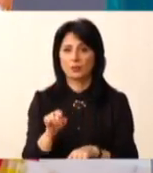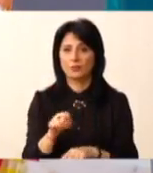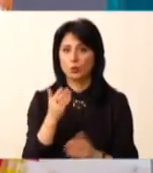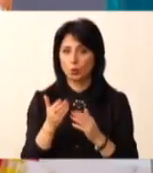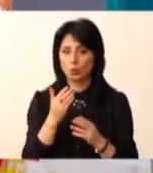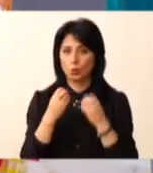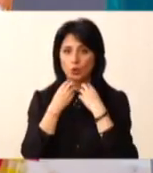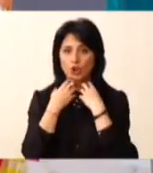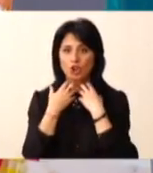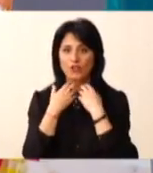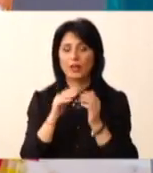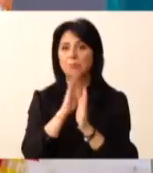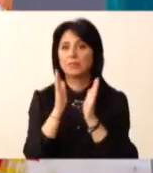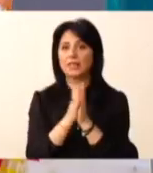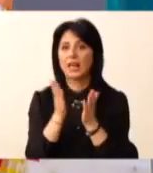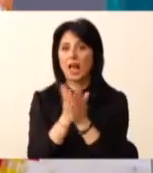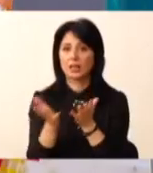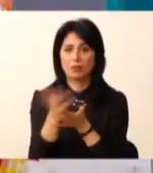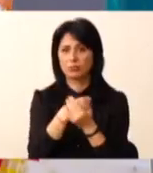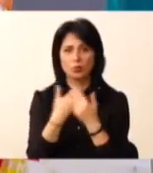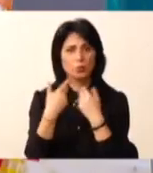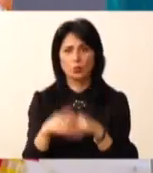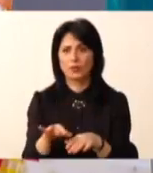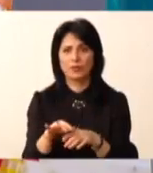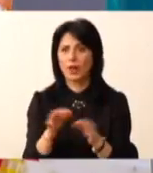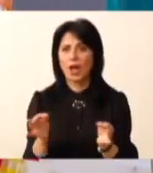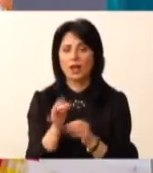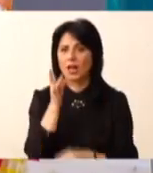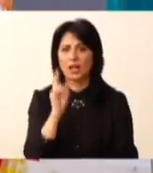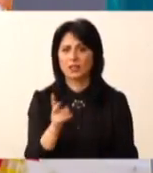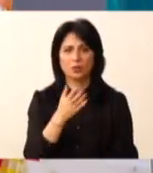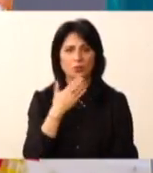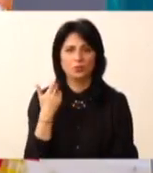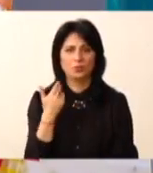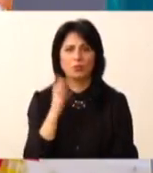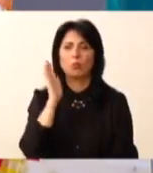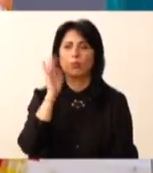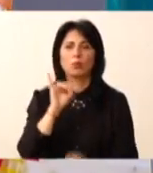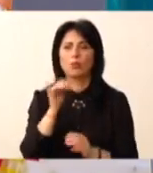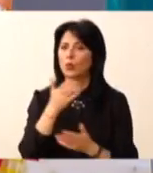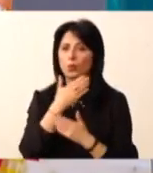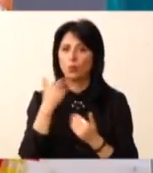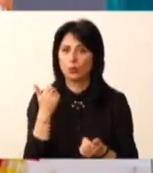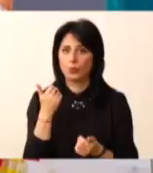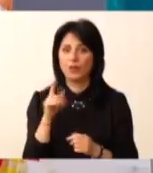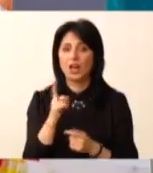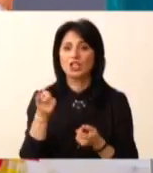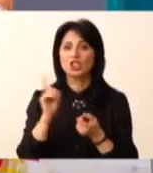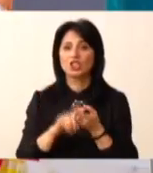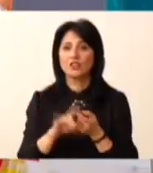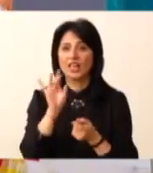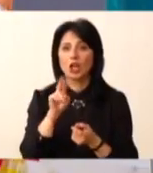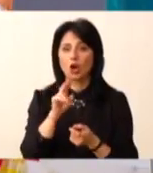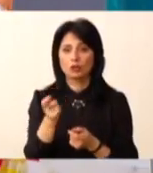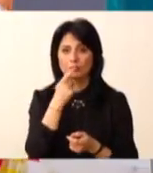თუ ფარისებრი ჯირკვალი მთლიანად არის ამოღებული, რა თქმა უნდა, აღარანაირი რისკი რაიმე დაავადების განვითარების არ არის. რაც შეეხება